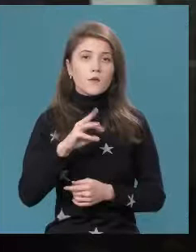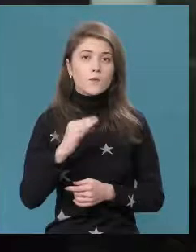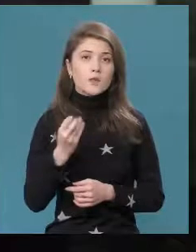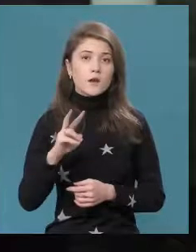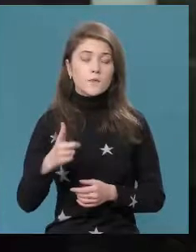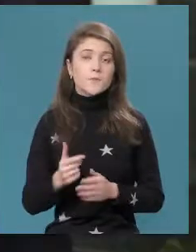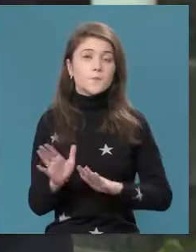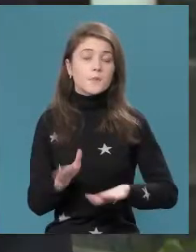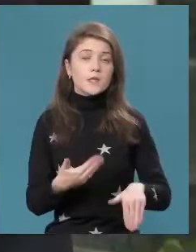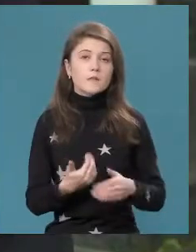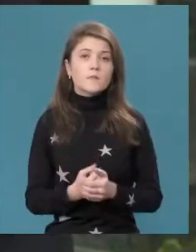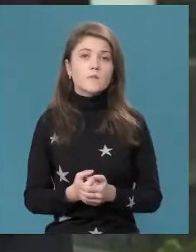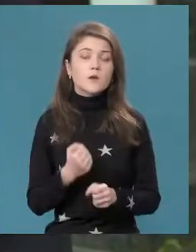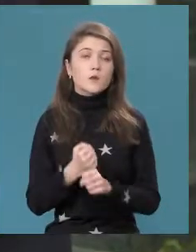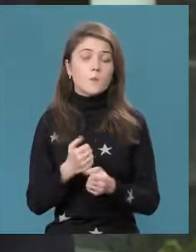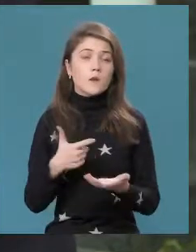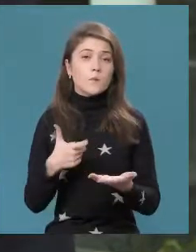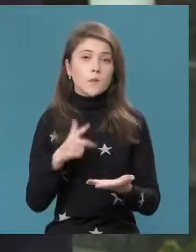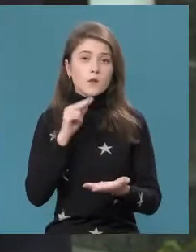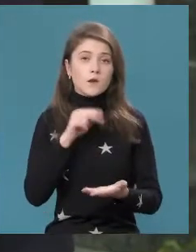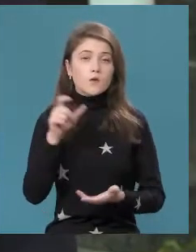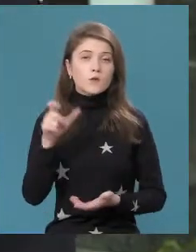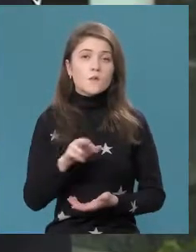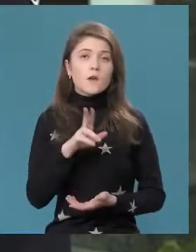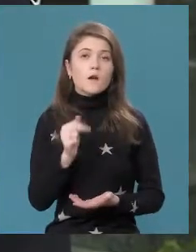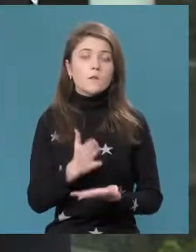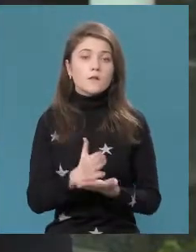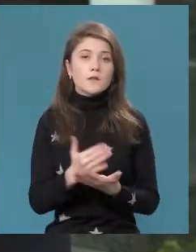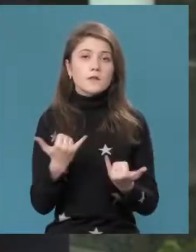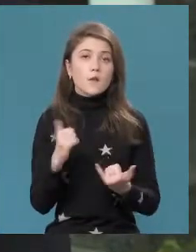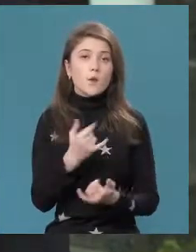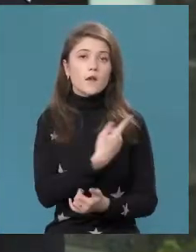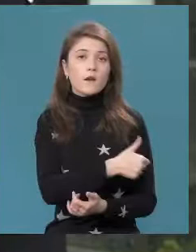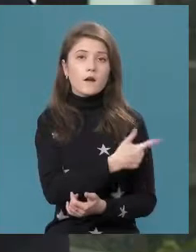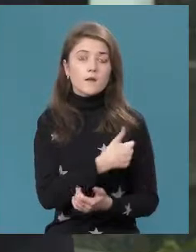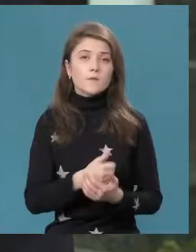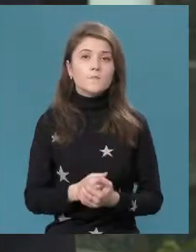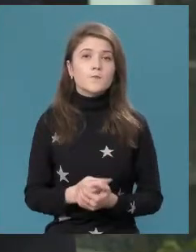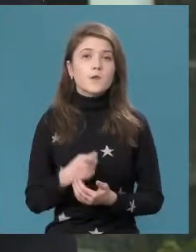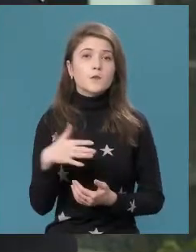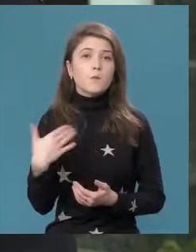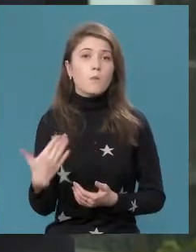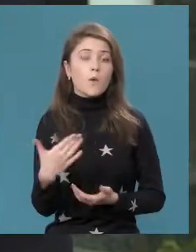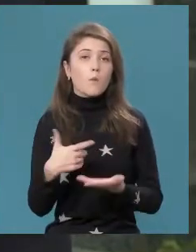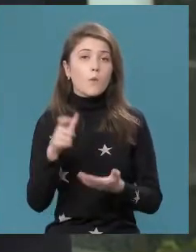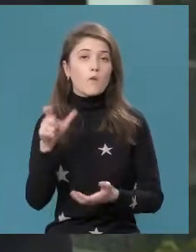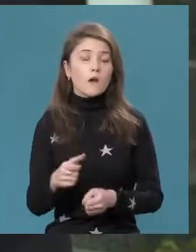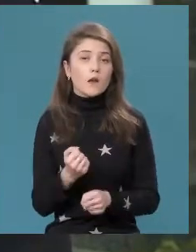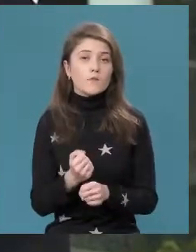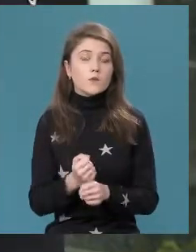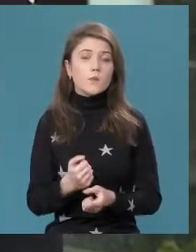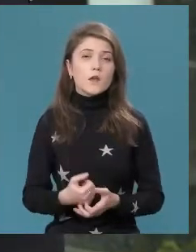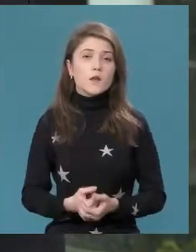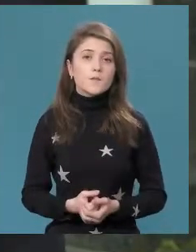після зроблення пострілів особа, яка знаходиться зараз в лікарні, з боку полювальників, зробила